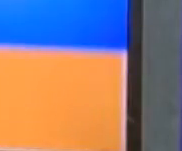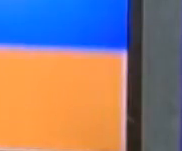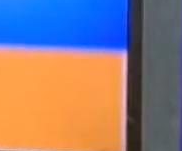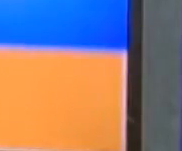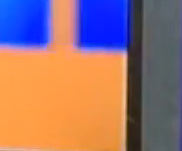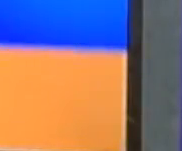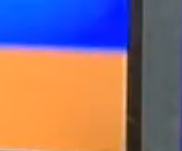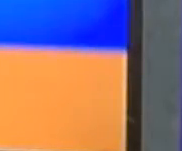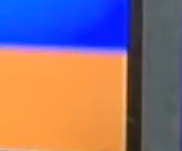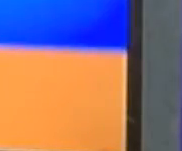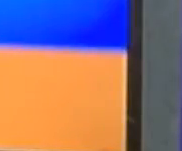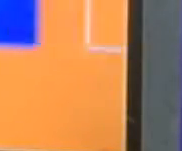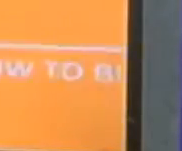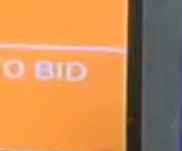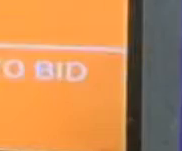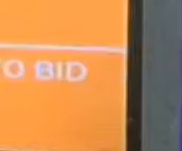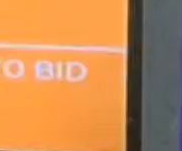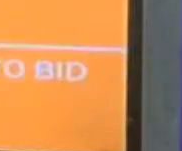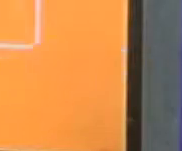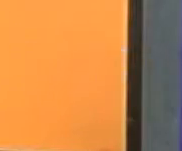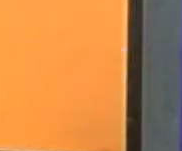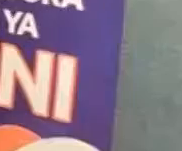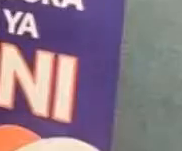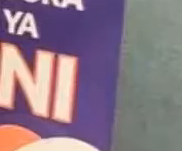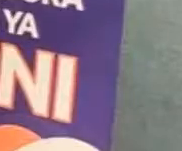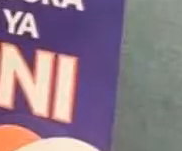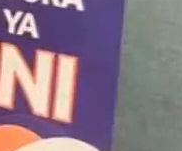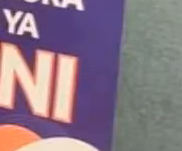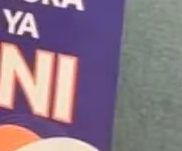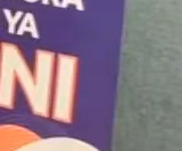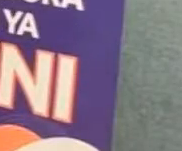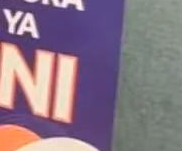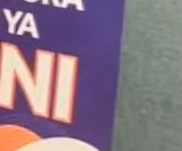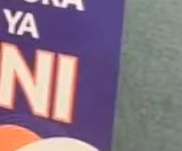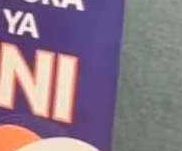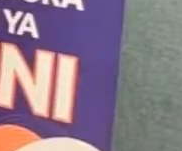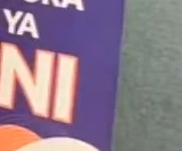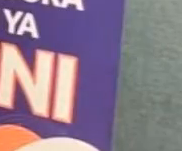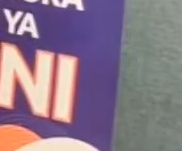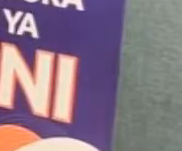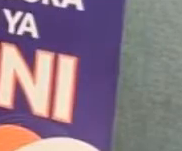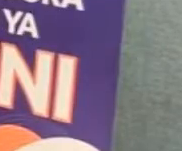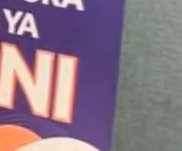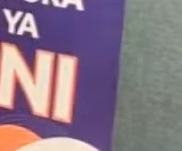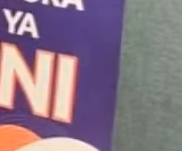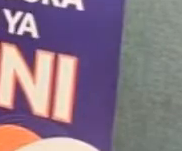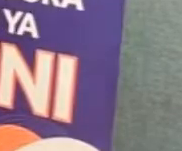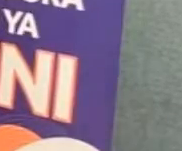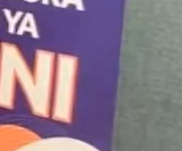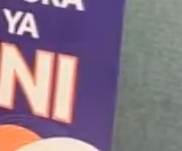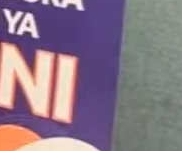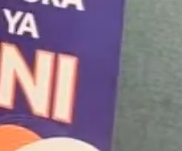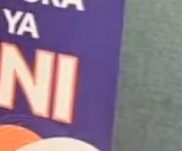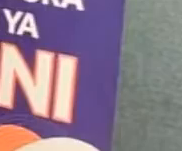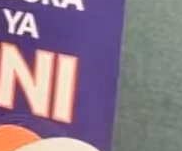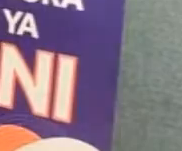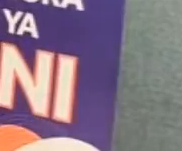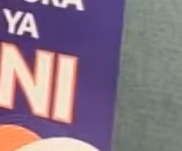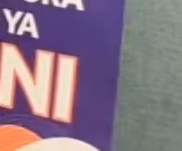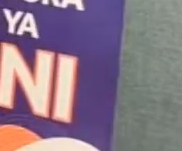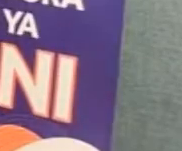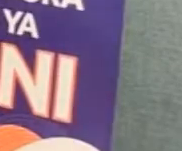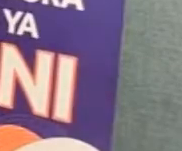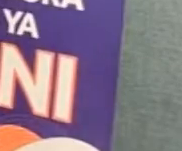ya Samsung, ni SM. Ama Oppo, ni Oppo. My friend, mahali popote na nitizama, eka hizo kodi zake kisha utume